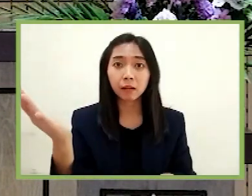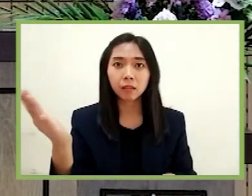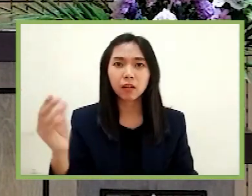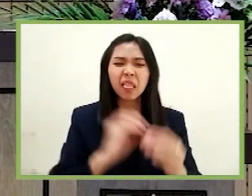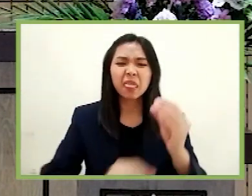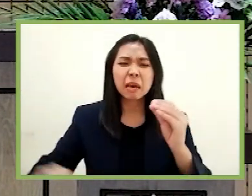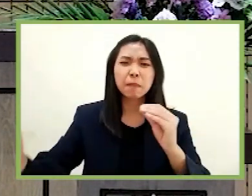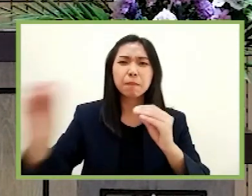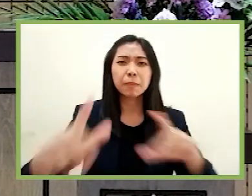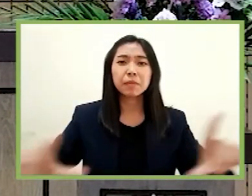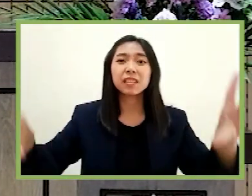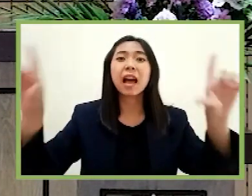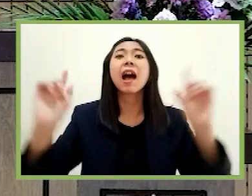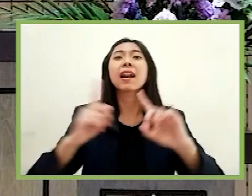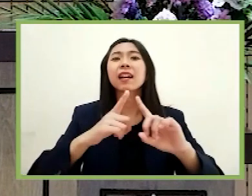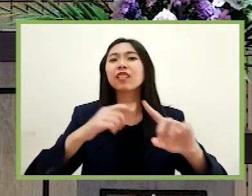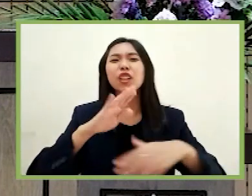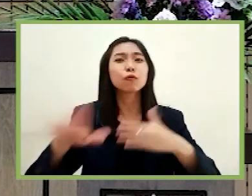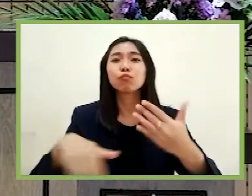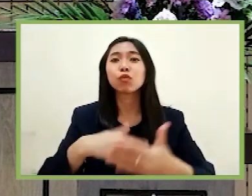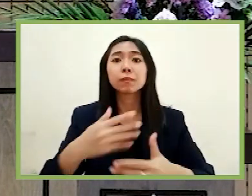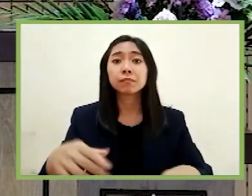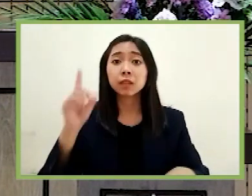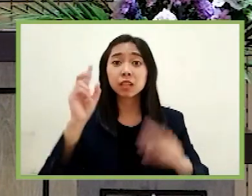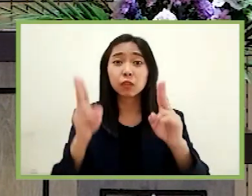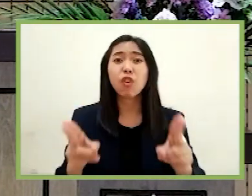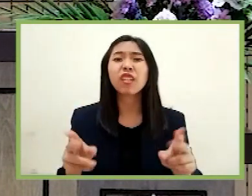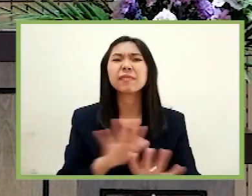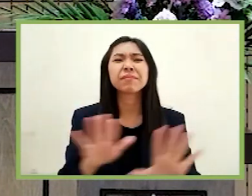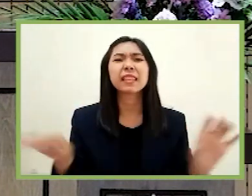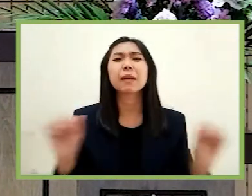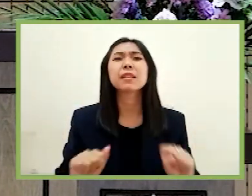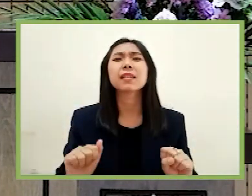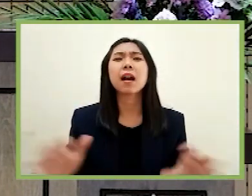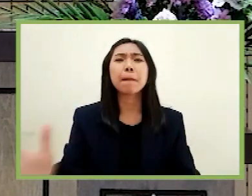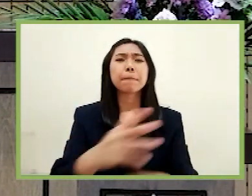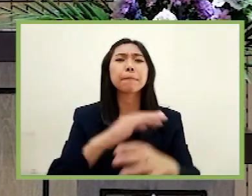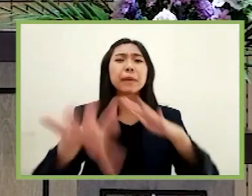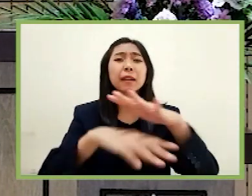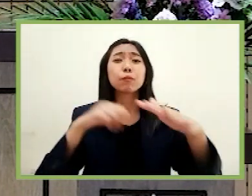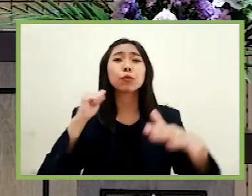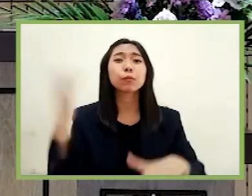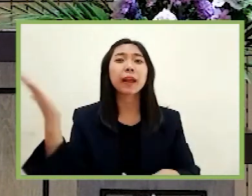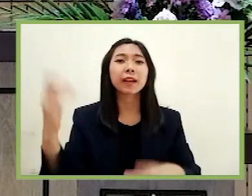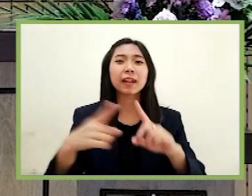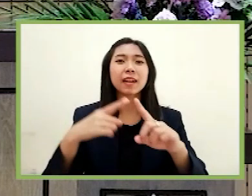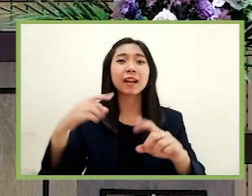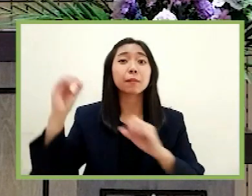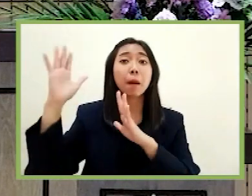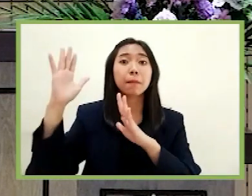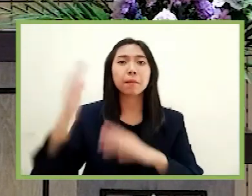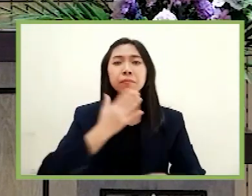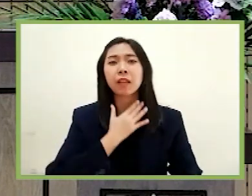besar daripada siapapun dan seorangpun tidak dapat merebut mereka dari tangan Bapa